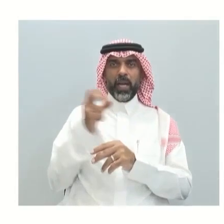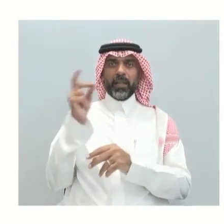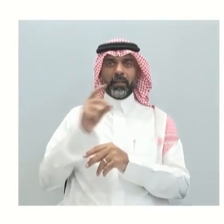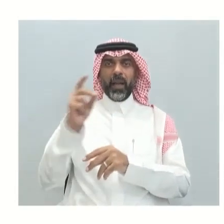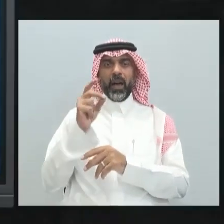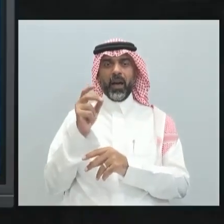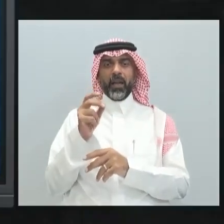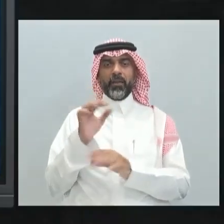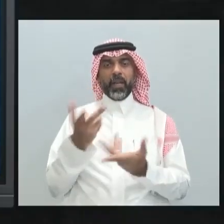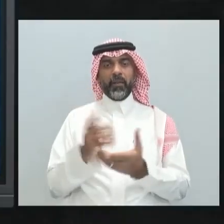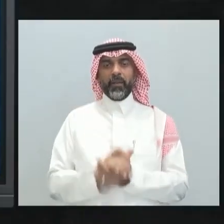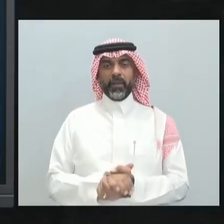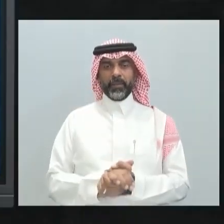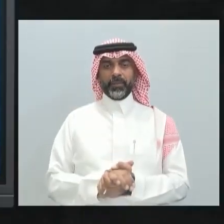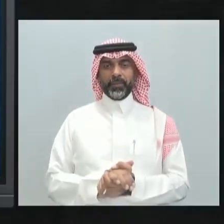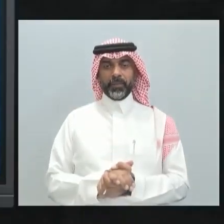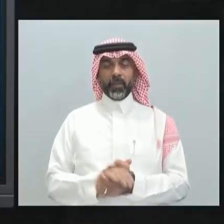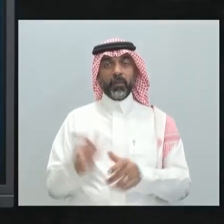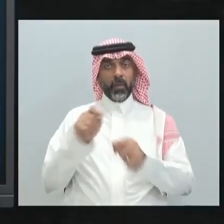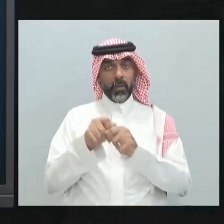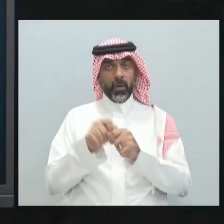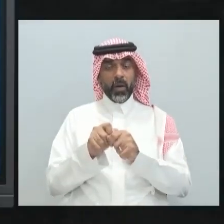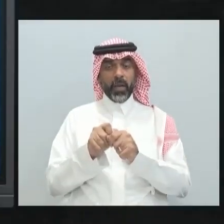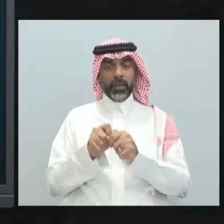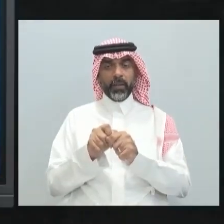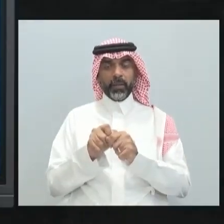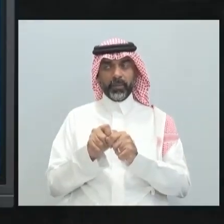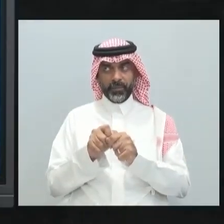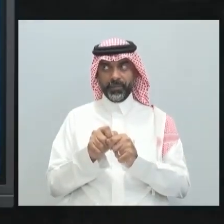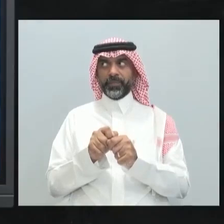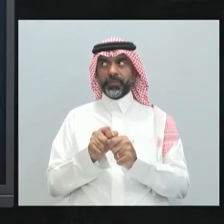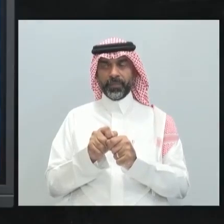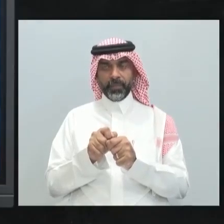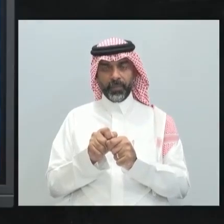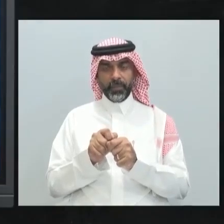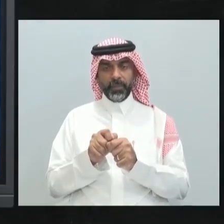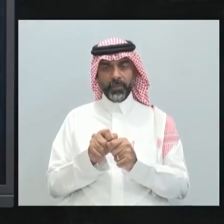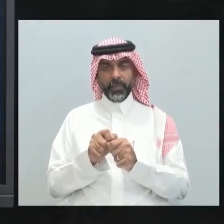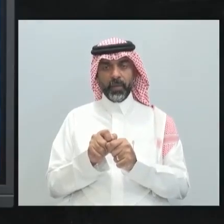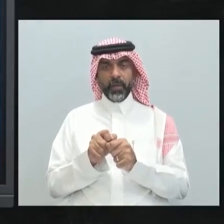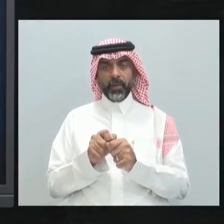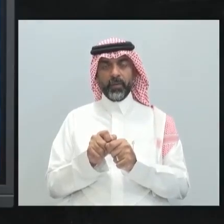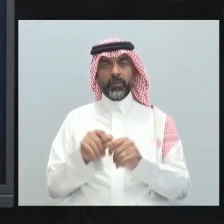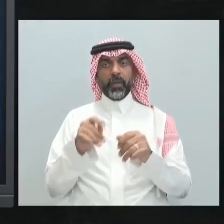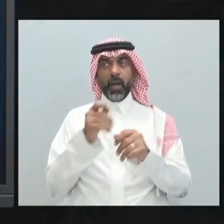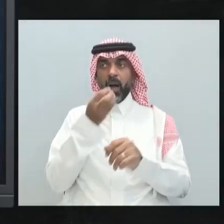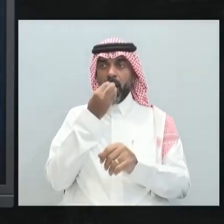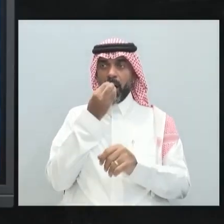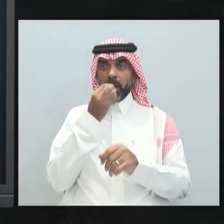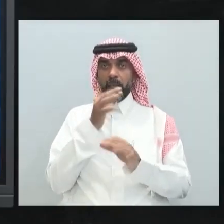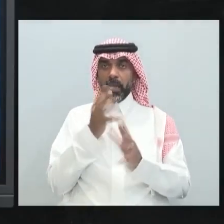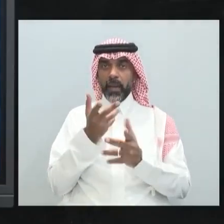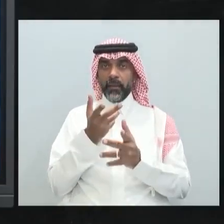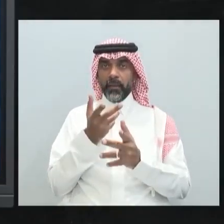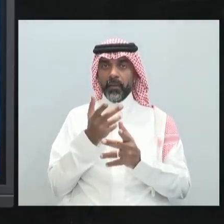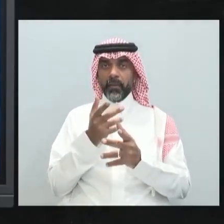الابتدائيه ونحن متفقين ان المخلوقات في حصولها في تغذيها في تغذيها او في حصولها على الطاقه لديها اليتين طريقتين نستطيع